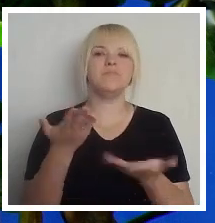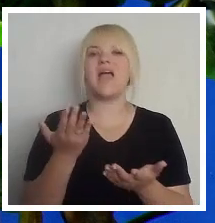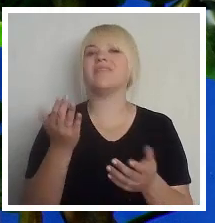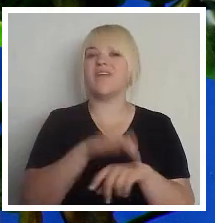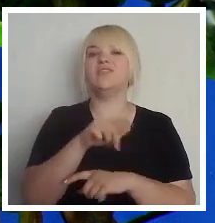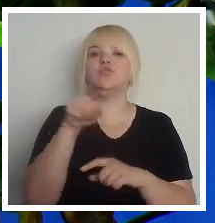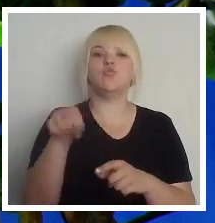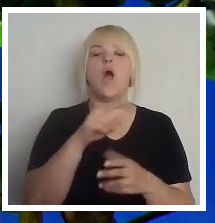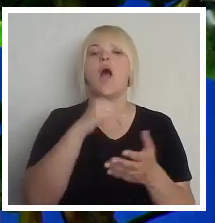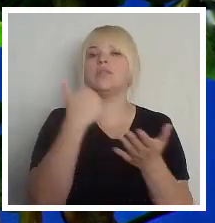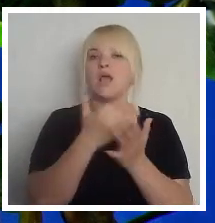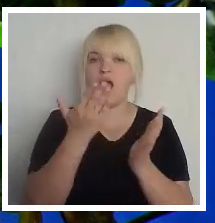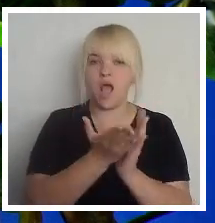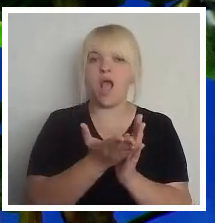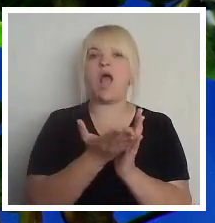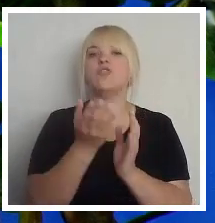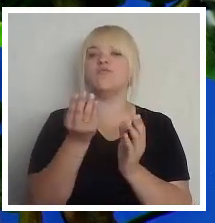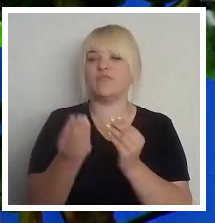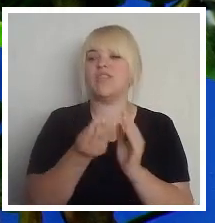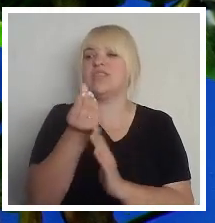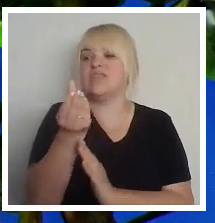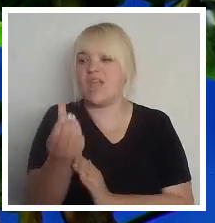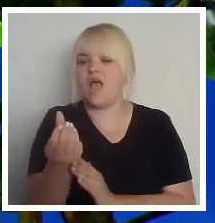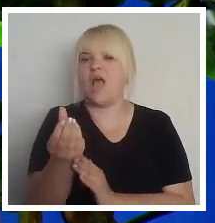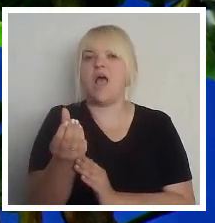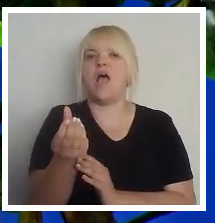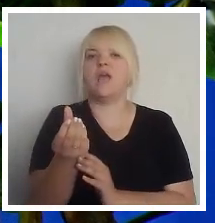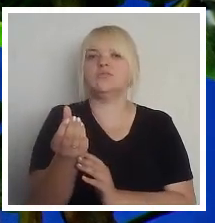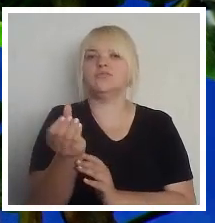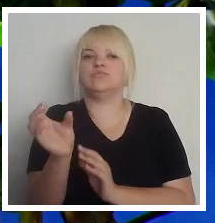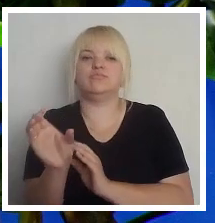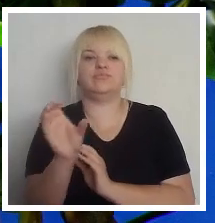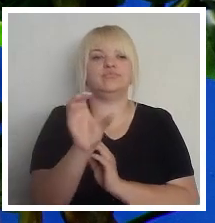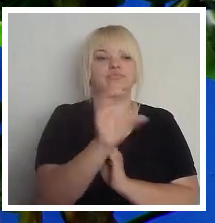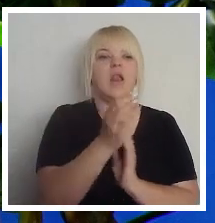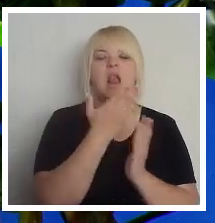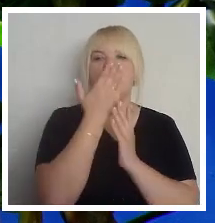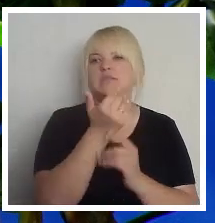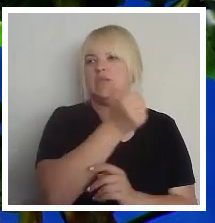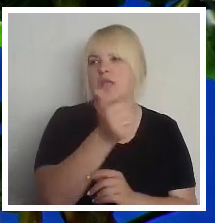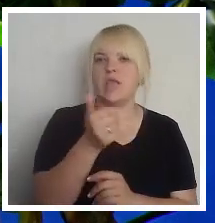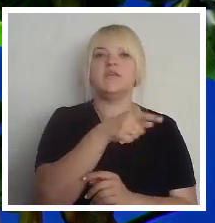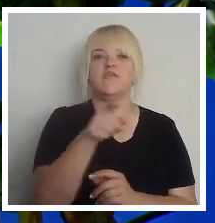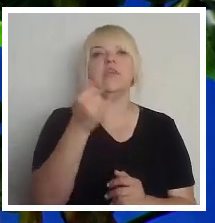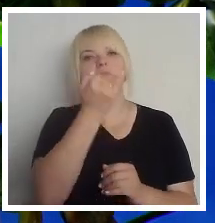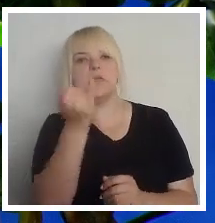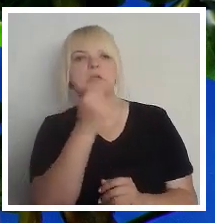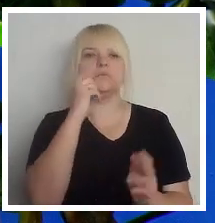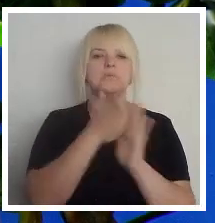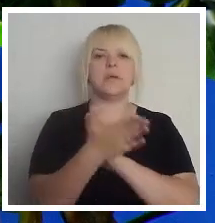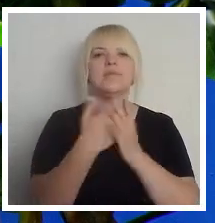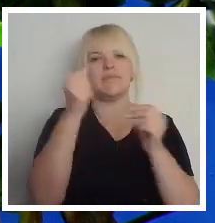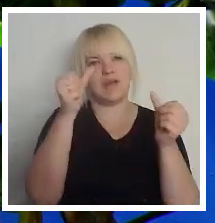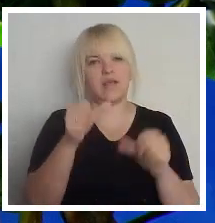daļu smaguma finanšu pārnesuši uz lasītājiem, kuriem interesē saturs. Un reklāmas, es domāju,